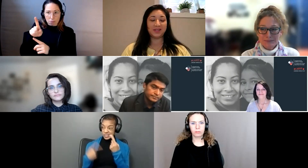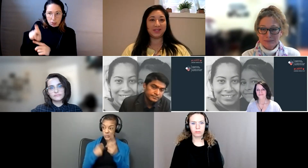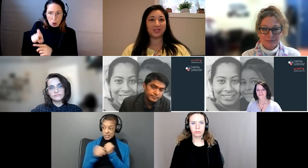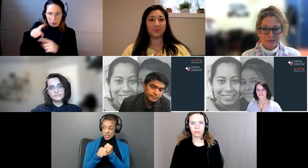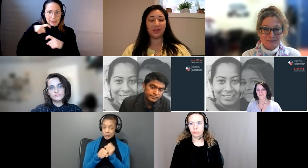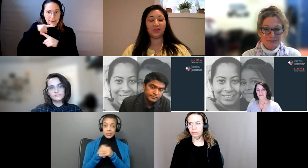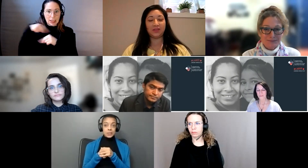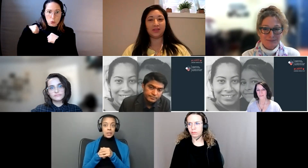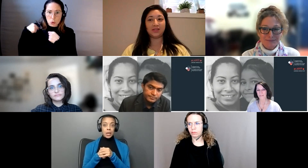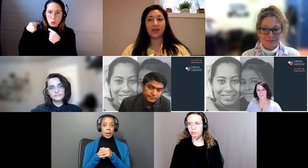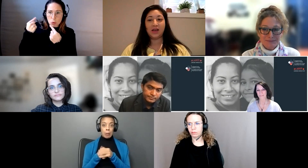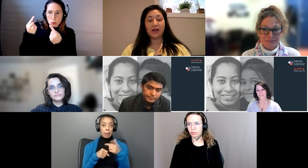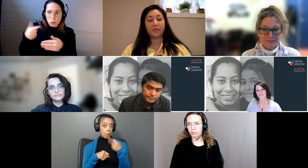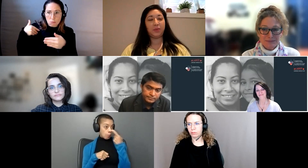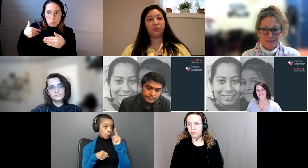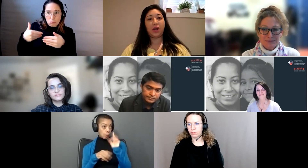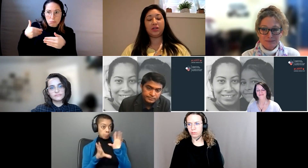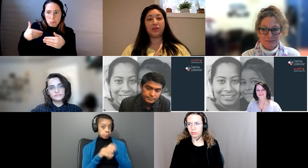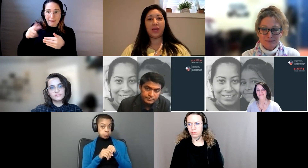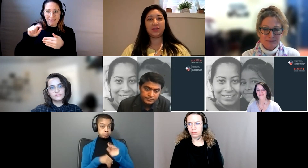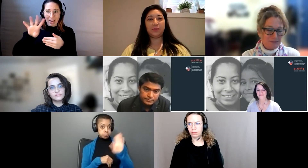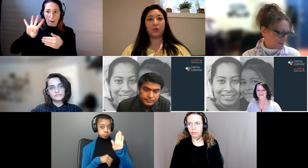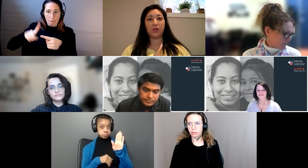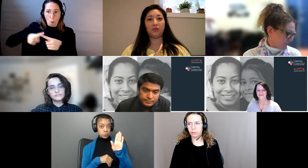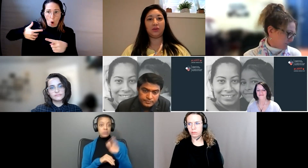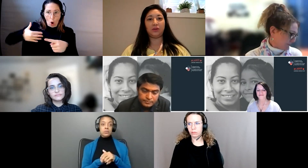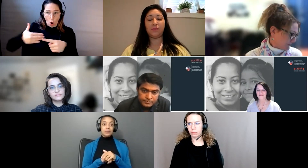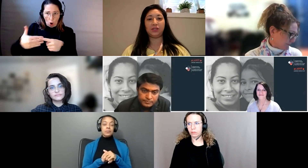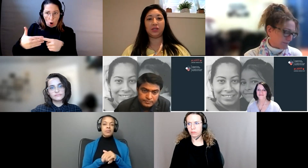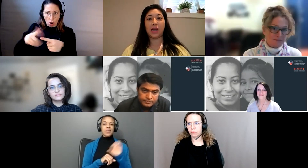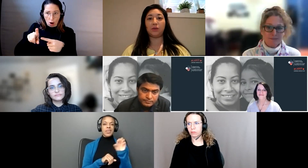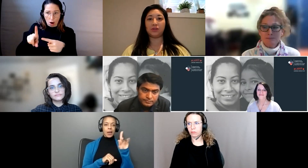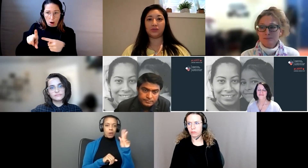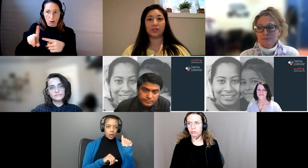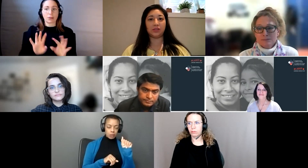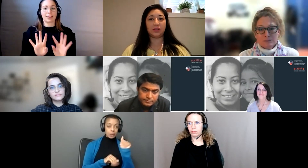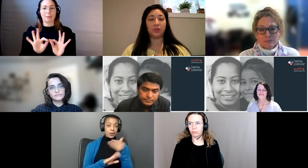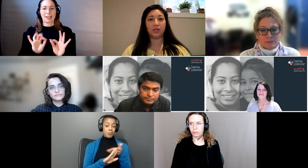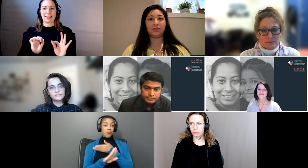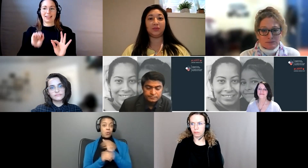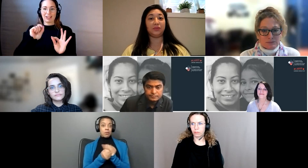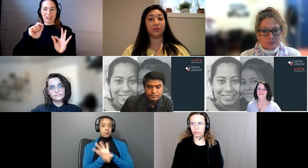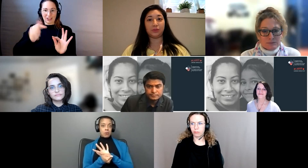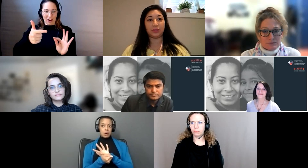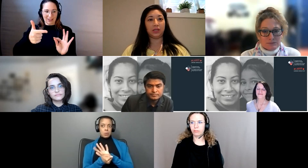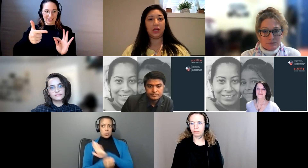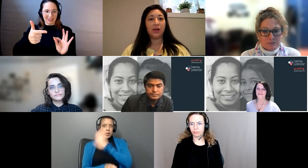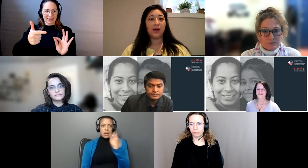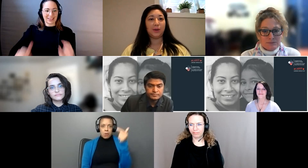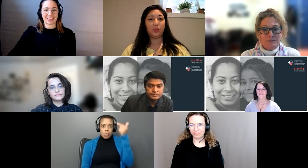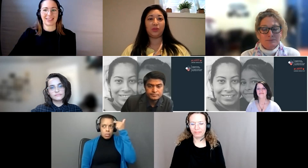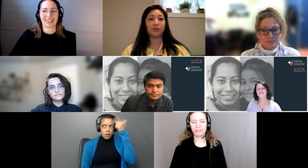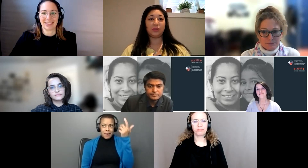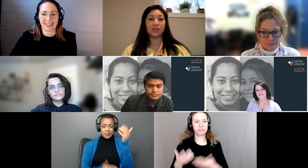derniers 24 mois? Oui, j'ai jamais imaginé que nos services